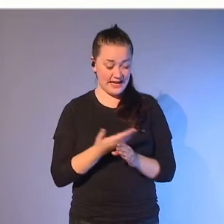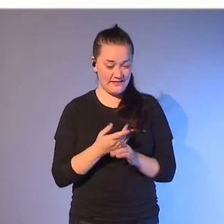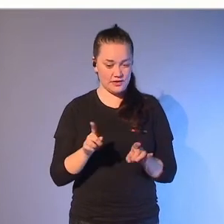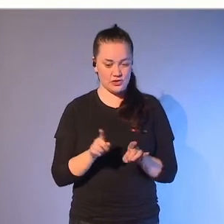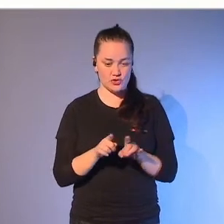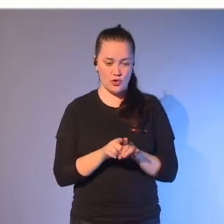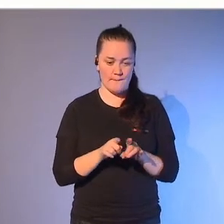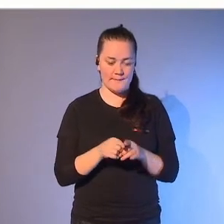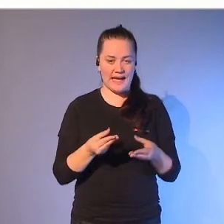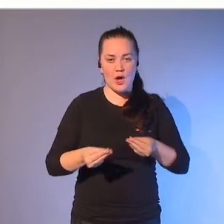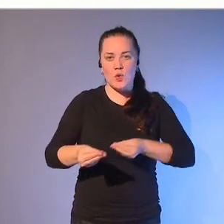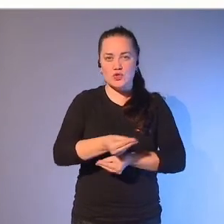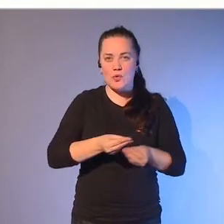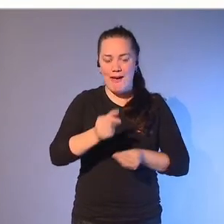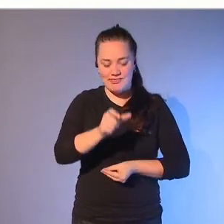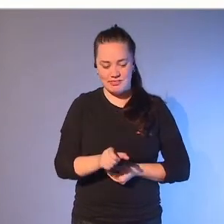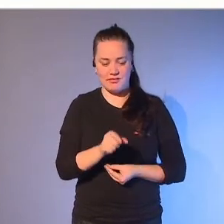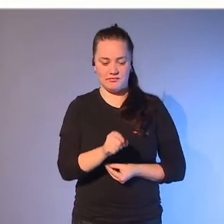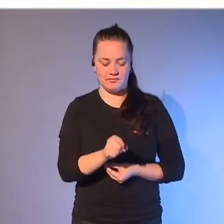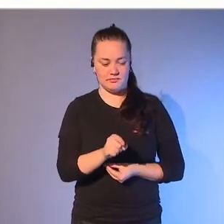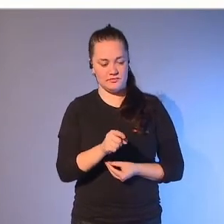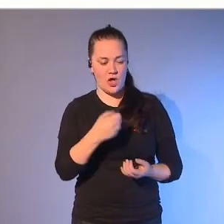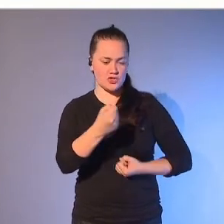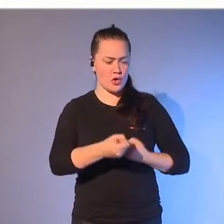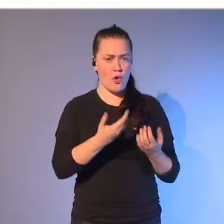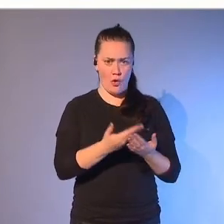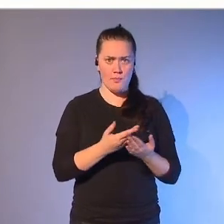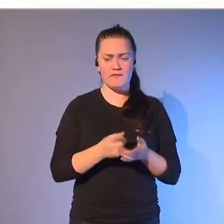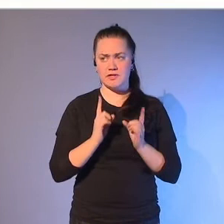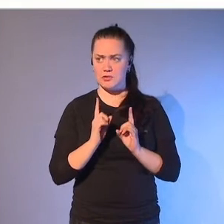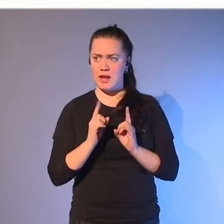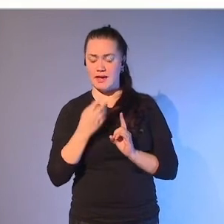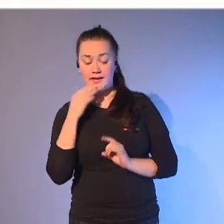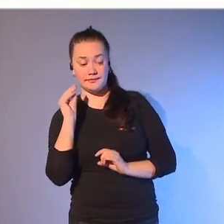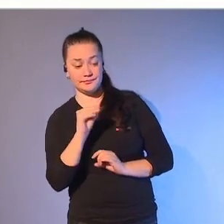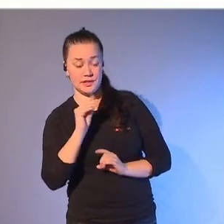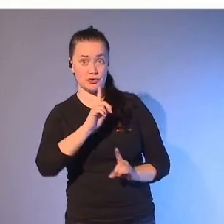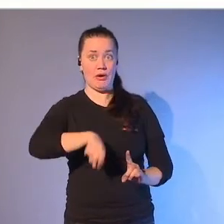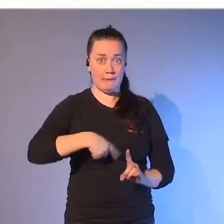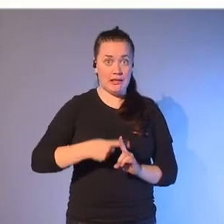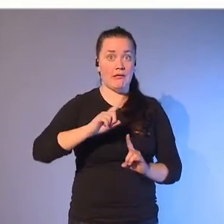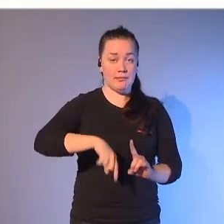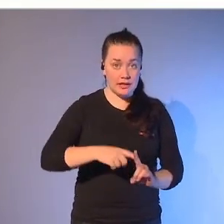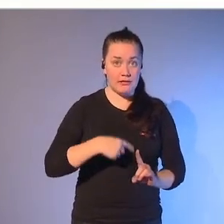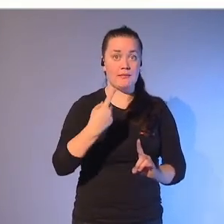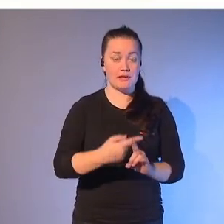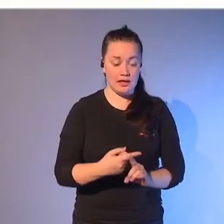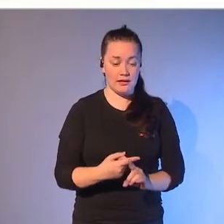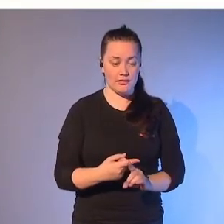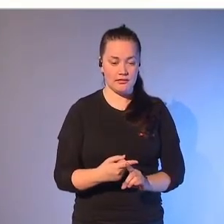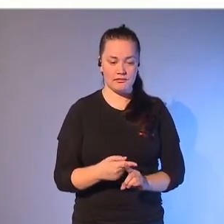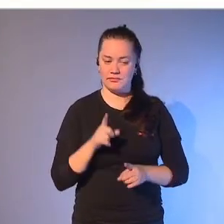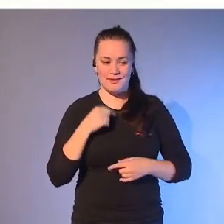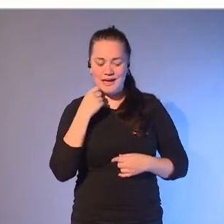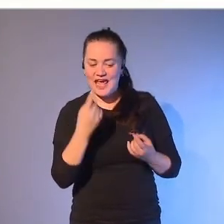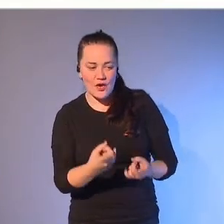en konsument, som skal gjøre de oppgavene læreren sier og repetere det, og ikke